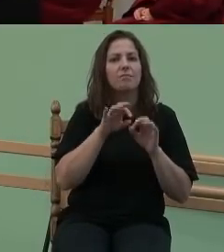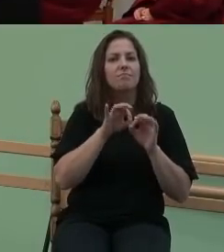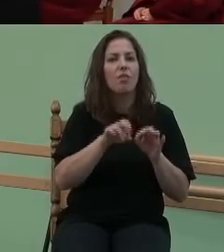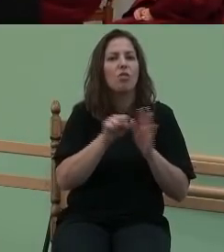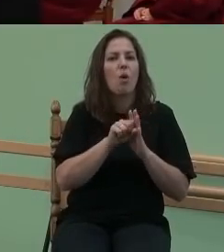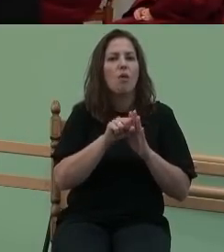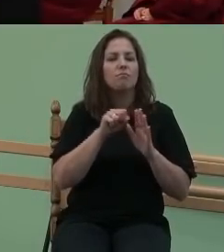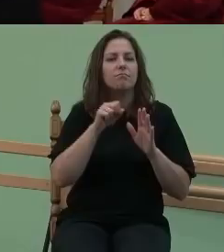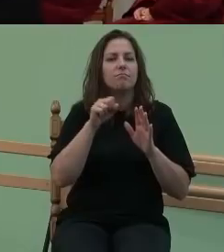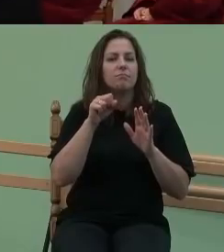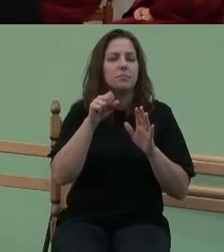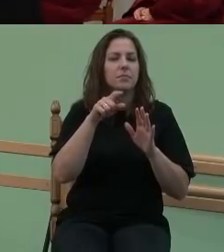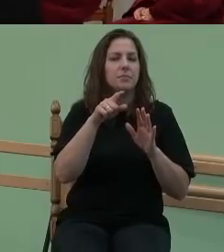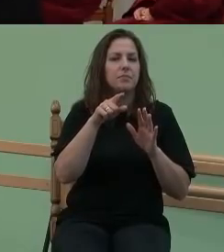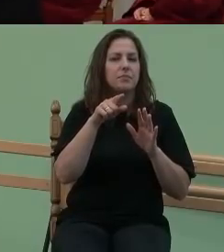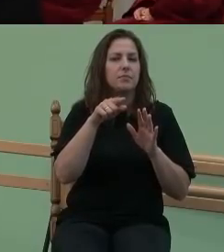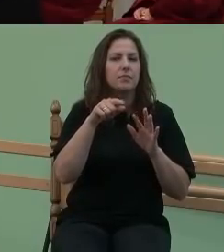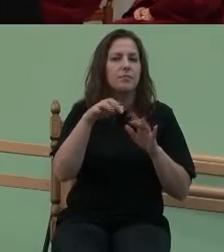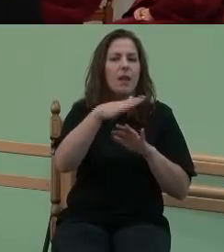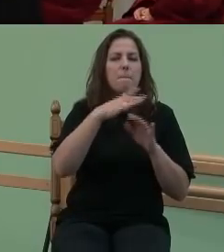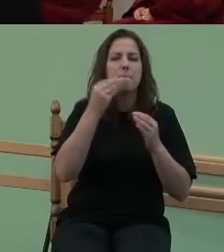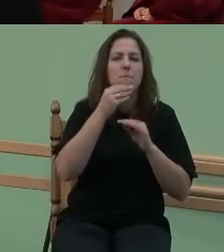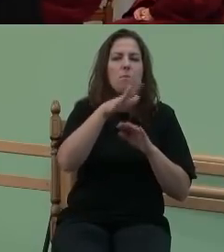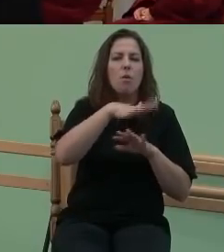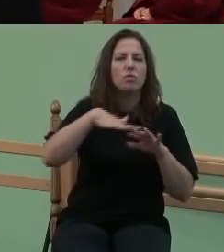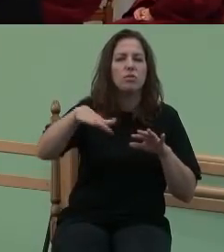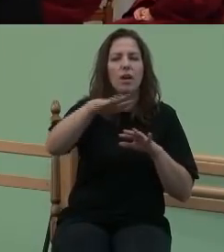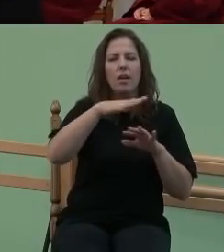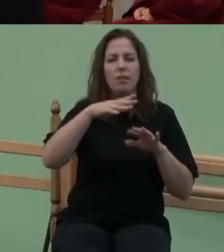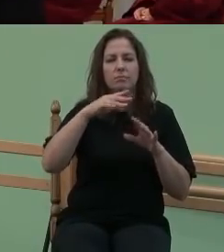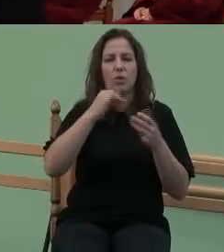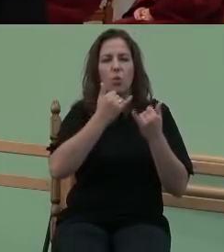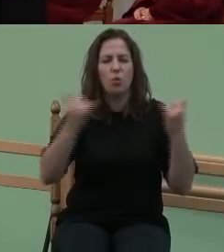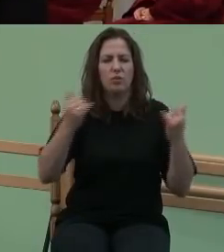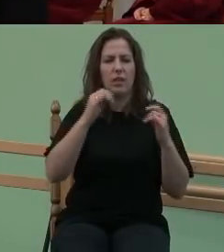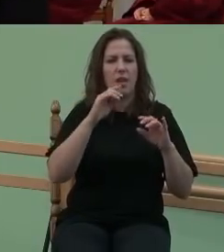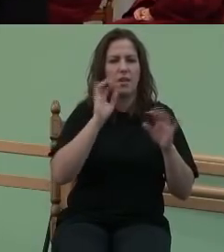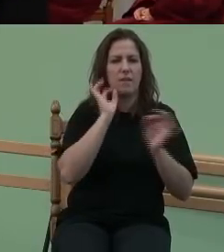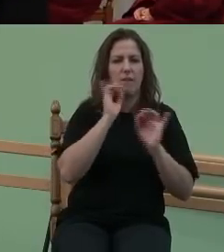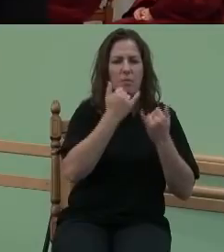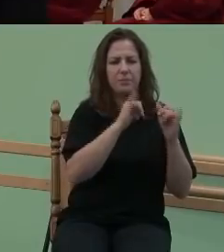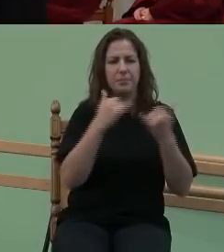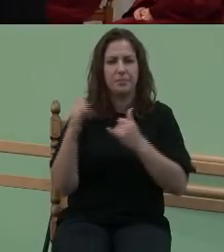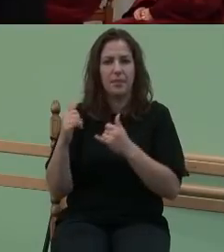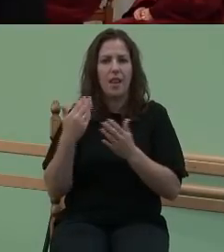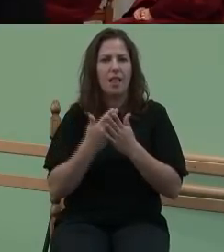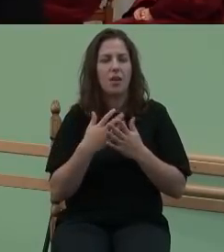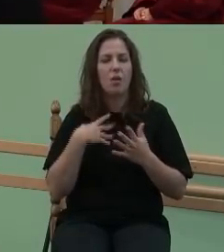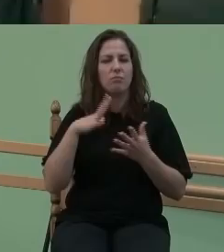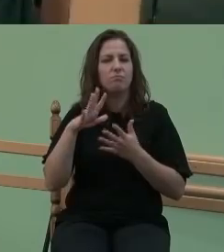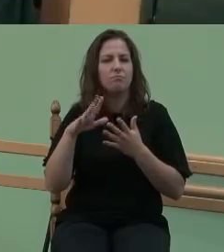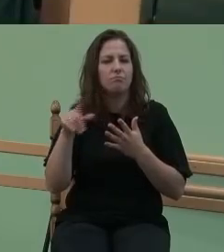do wyłuskania z morza sprzecznych informacji pewnej wspólnej treści. Dlatego kończę apelem.